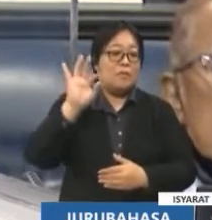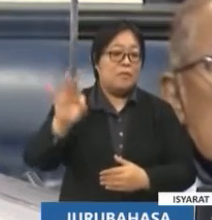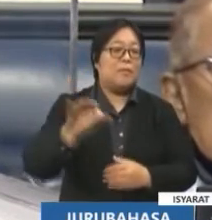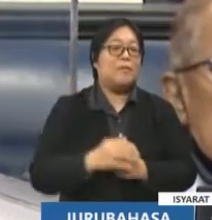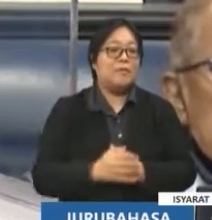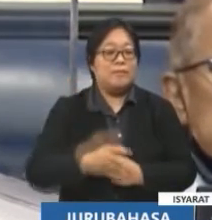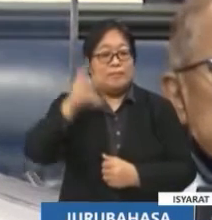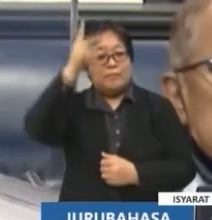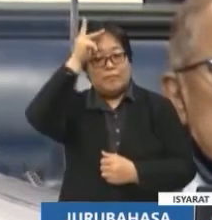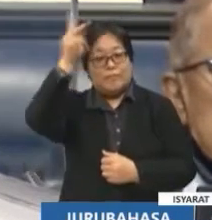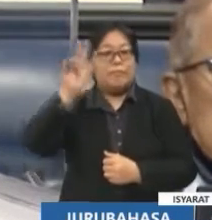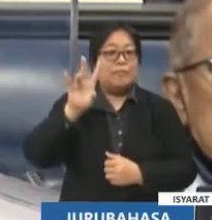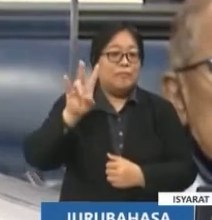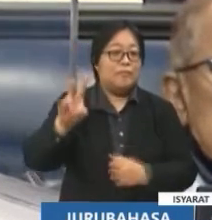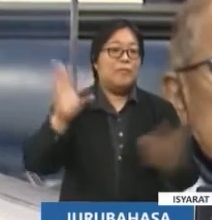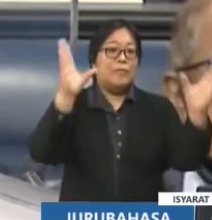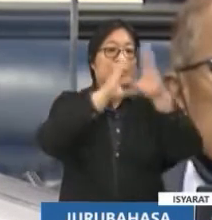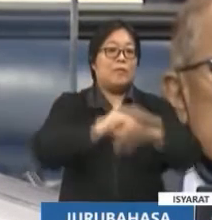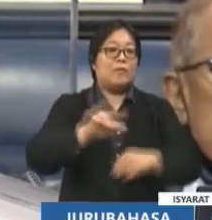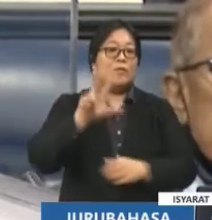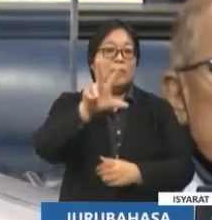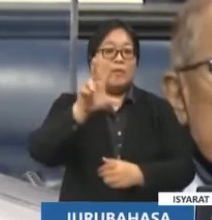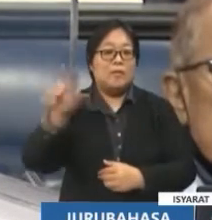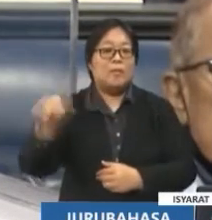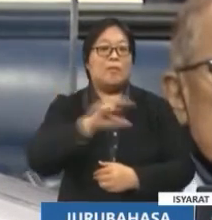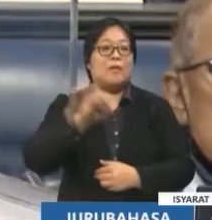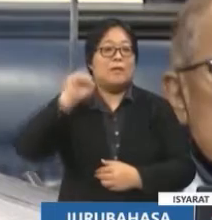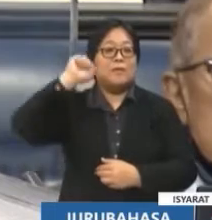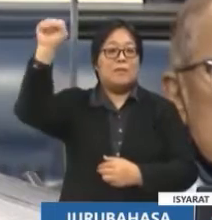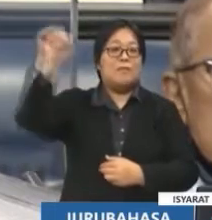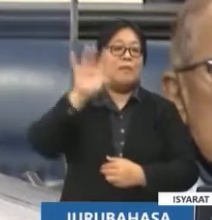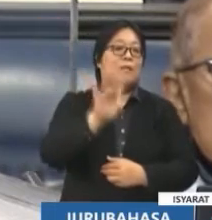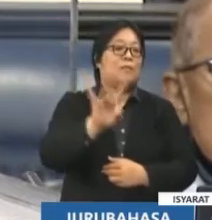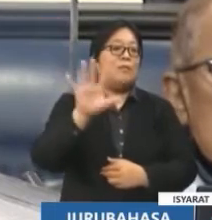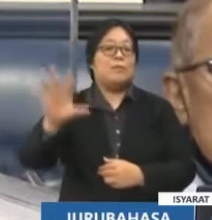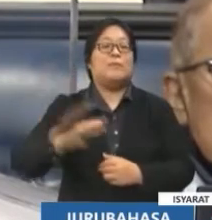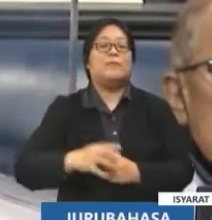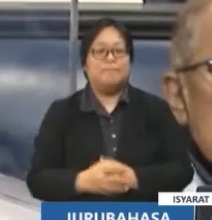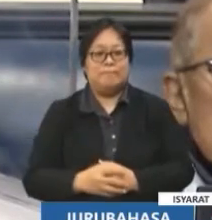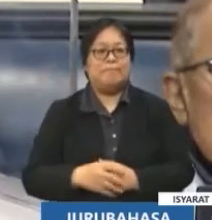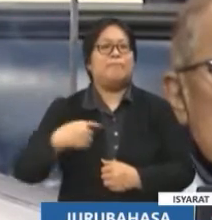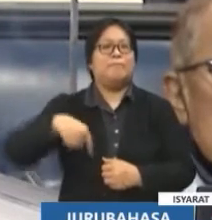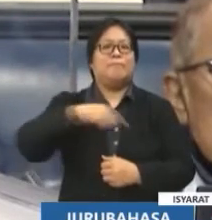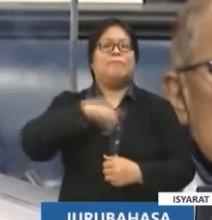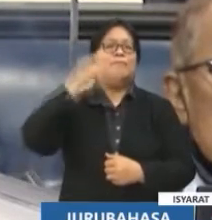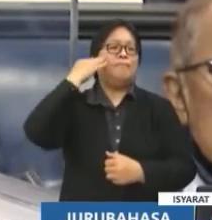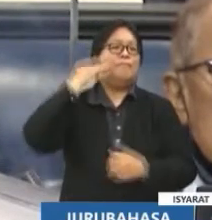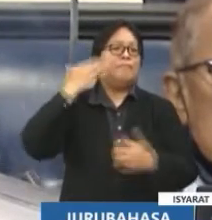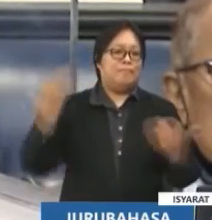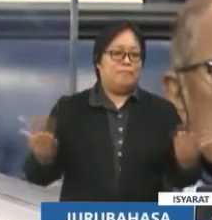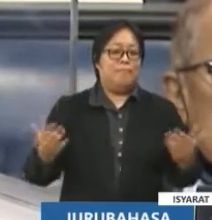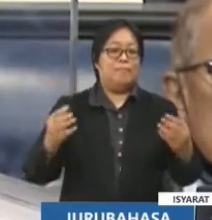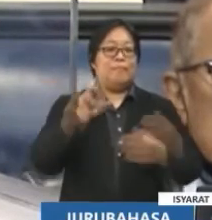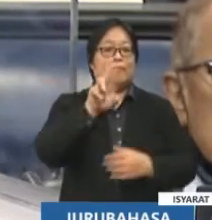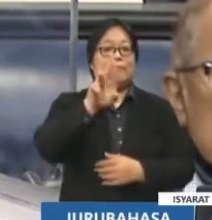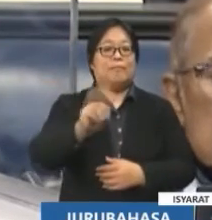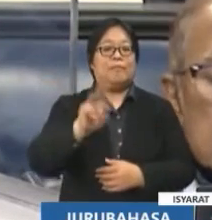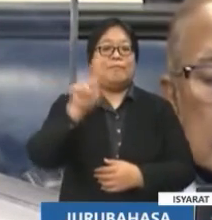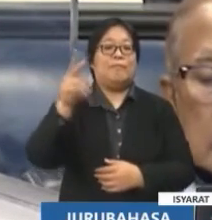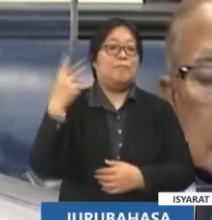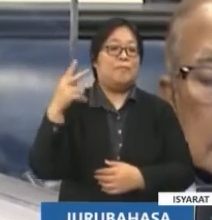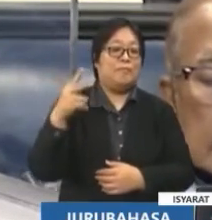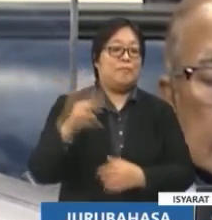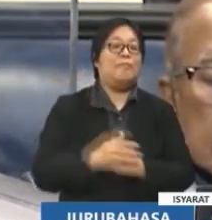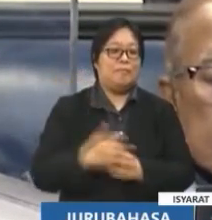9 Kelantan Pujo Serawak 30 dan Sabah 85 dan kita sudah bahwa didalam rancangan Desa